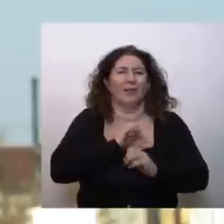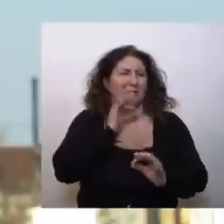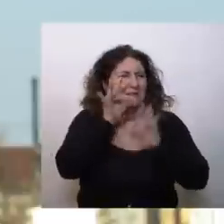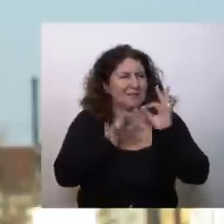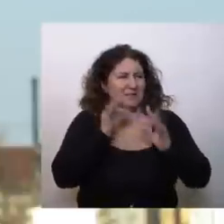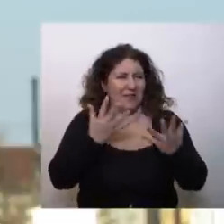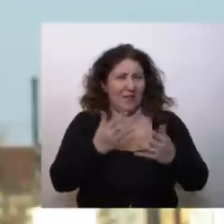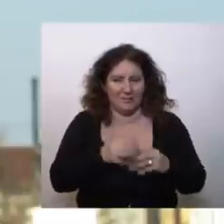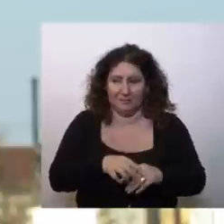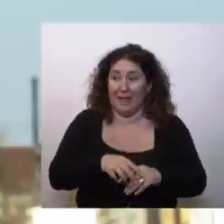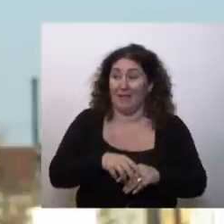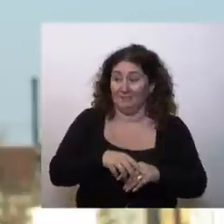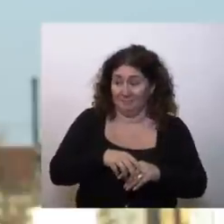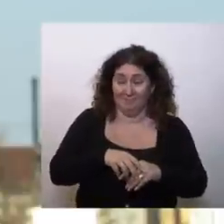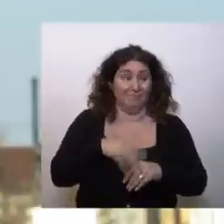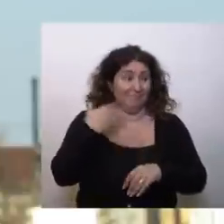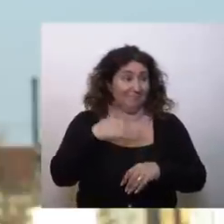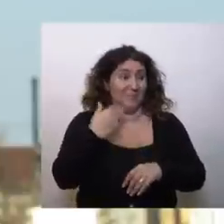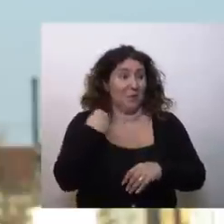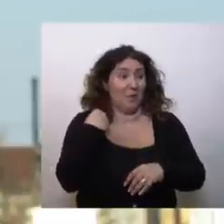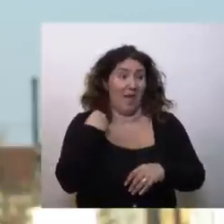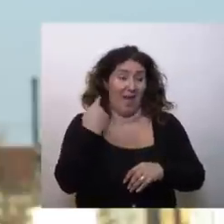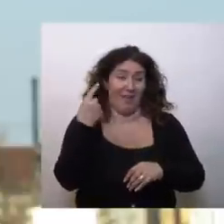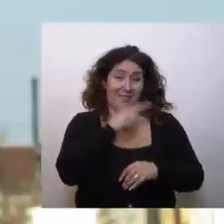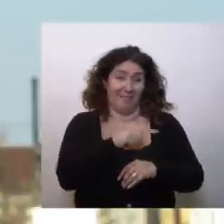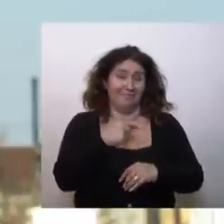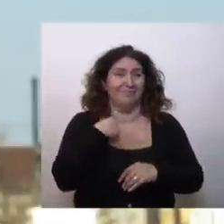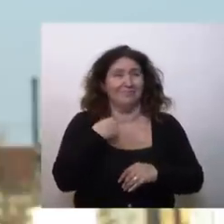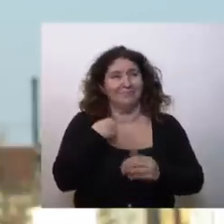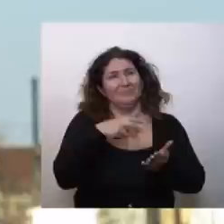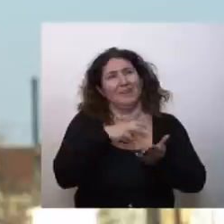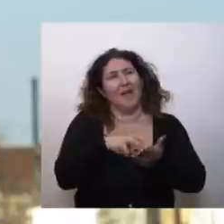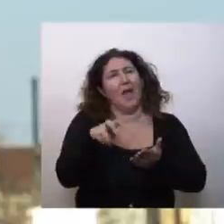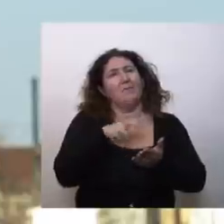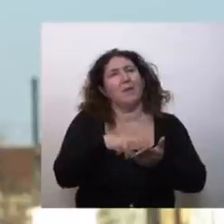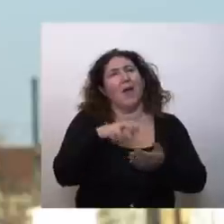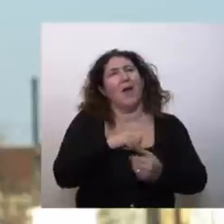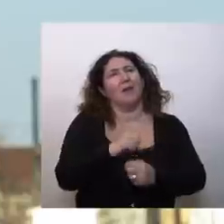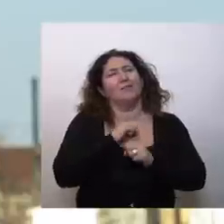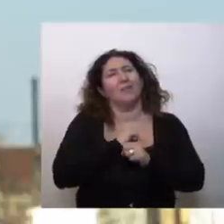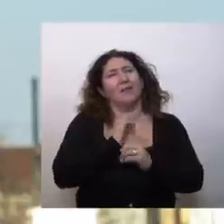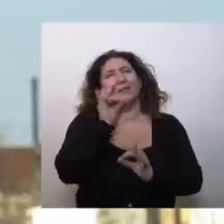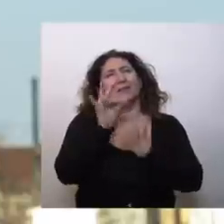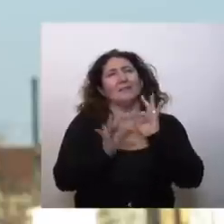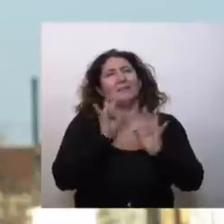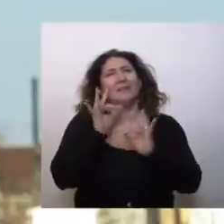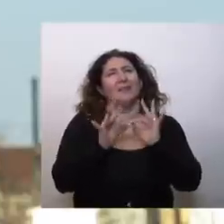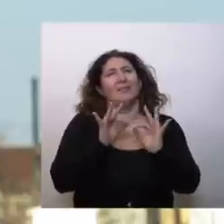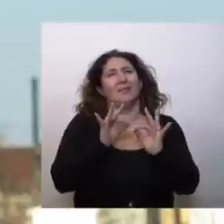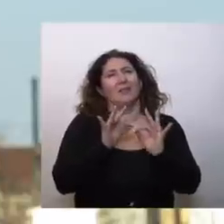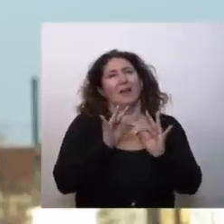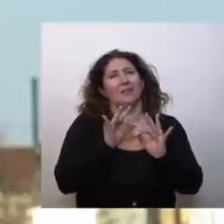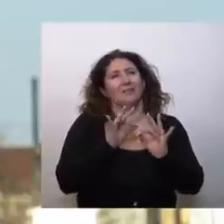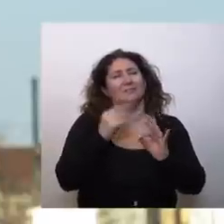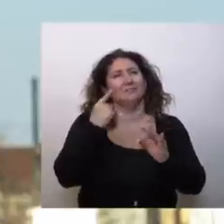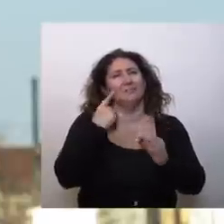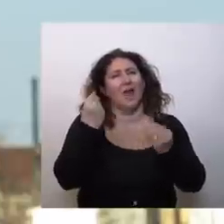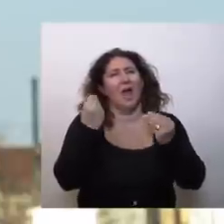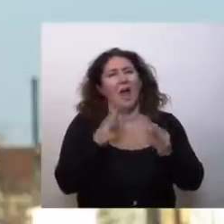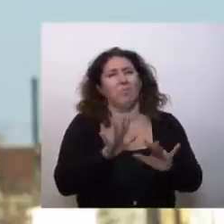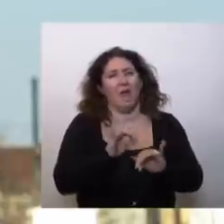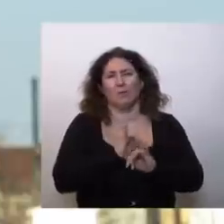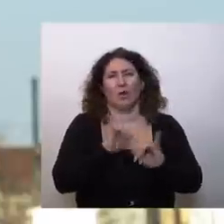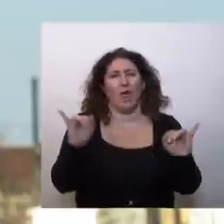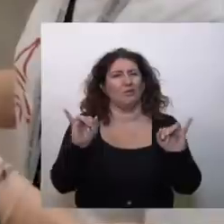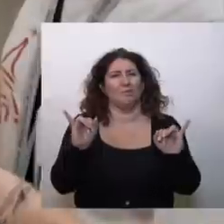Allora, è una domanda difficile, però per me camminare nella fede e non sentirsi abbandonati, non